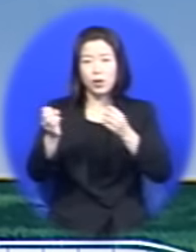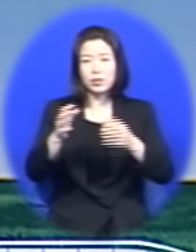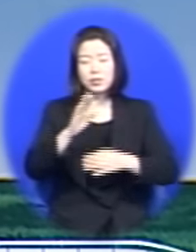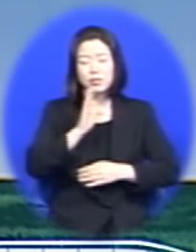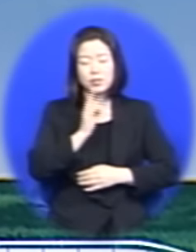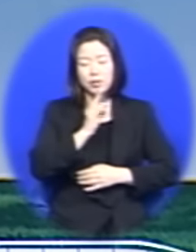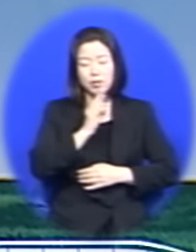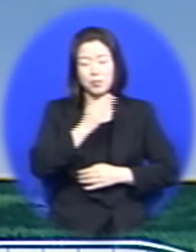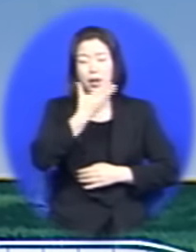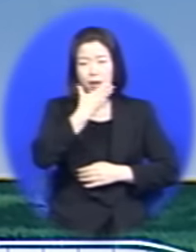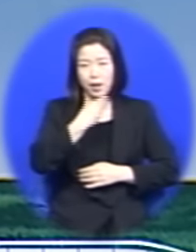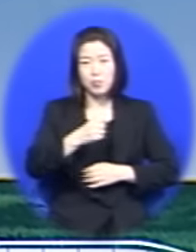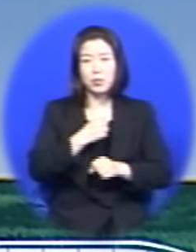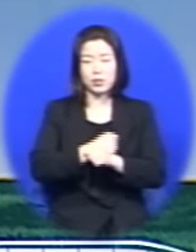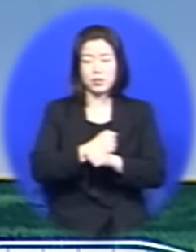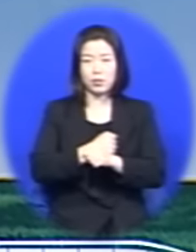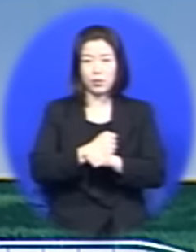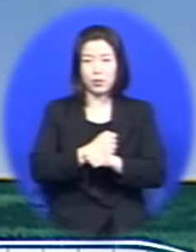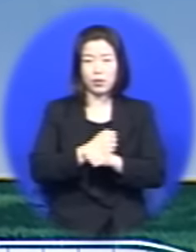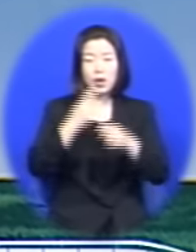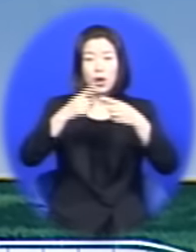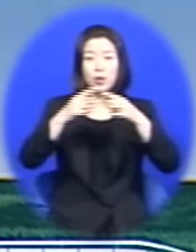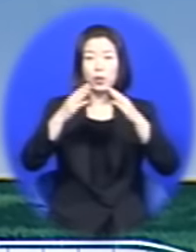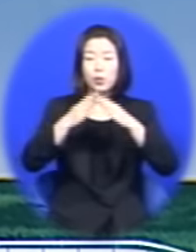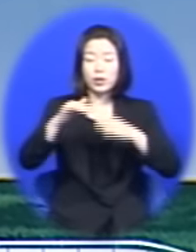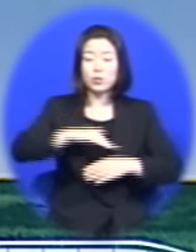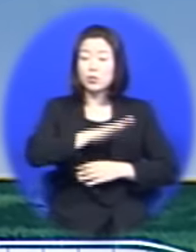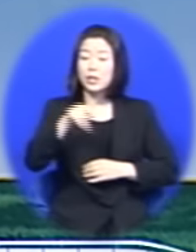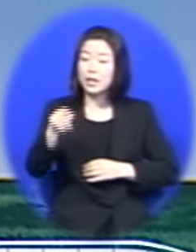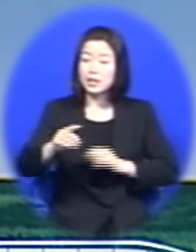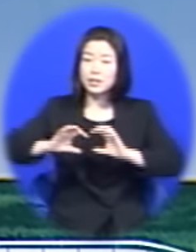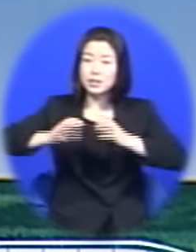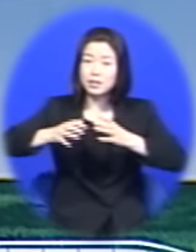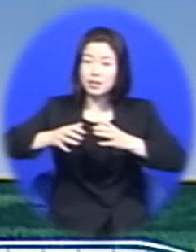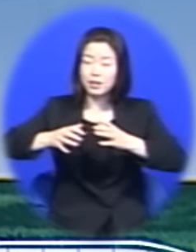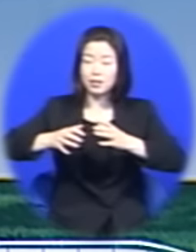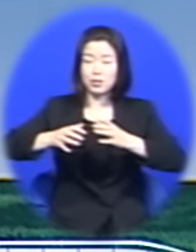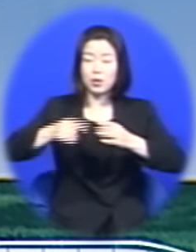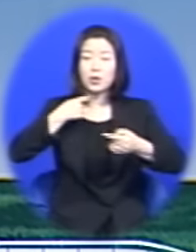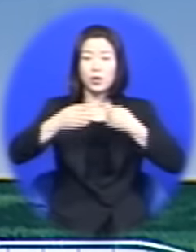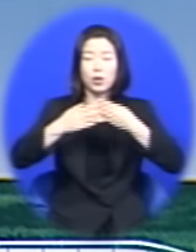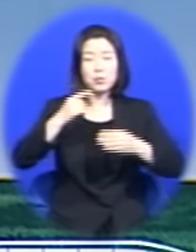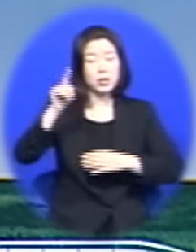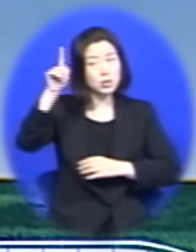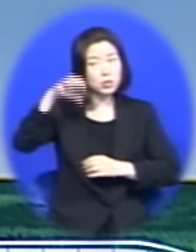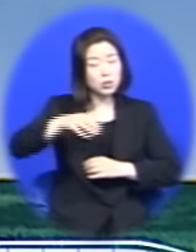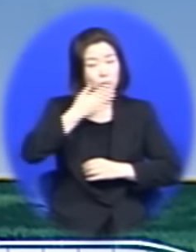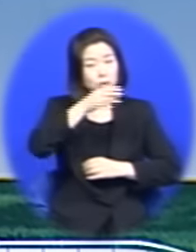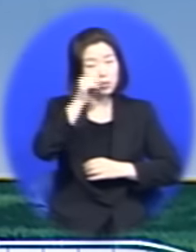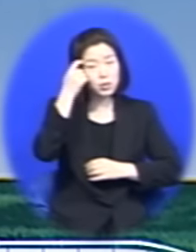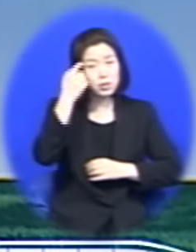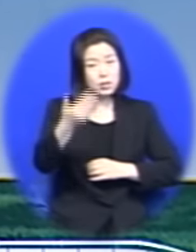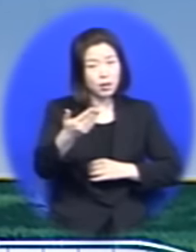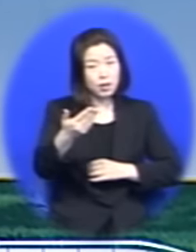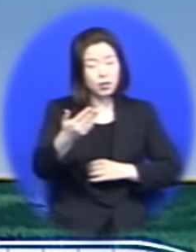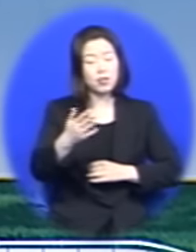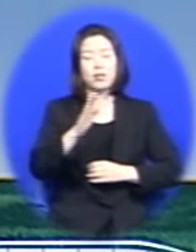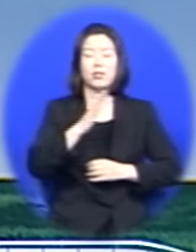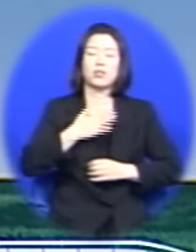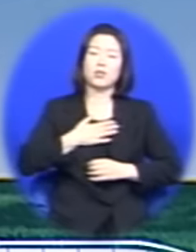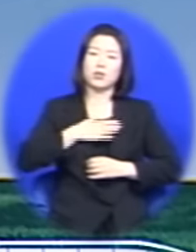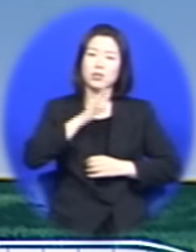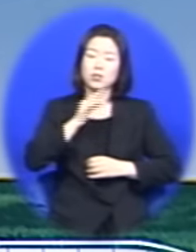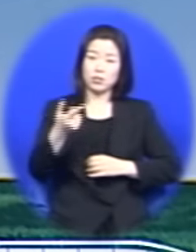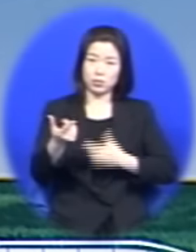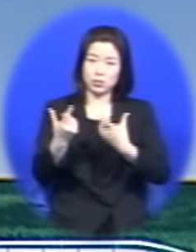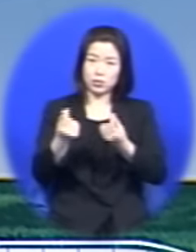행복했어요. 교회는 우리가 이 세상에서 경험하는 천국일 수 있을까? 저는 정말